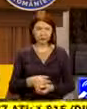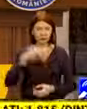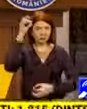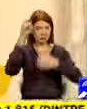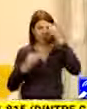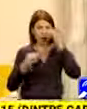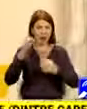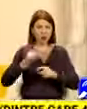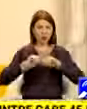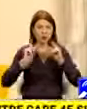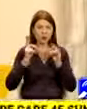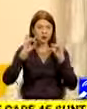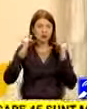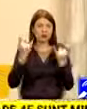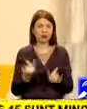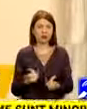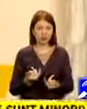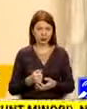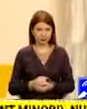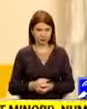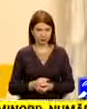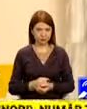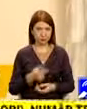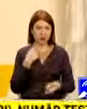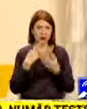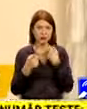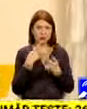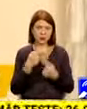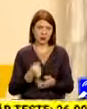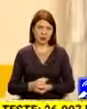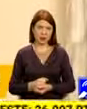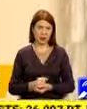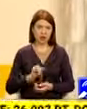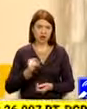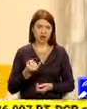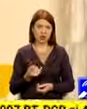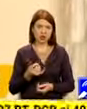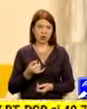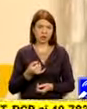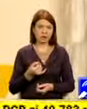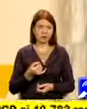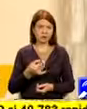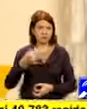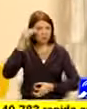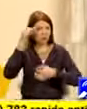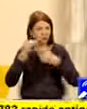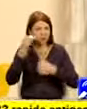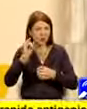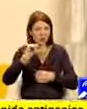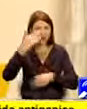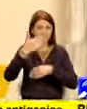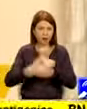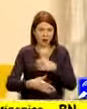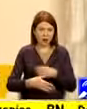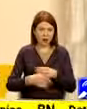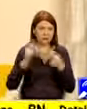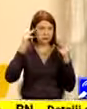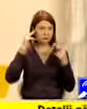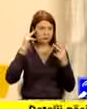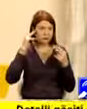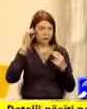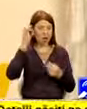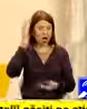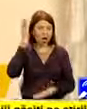Analizând întreaga situație, discuțiile și trăgând concluziile care se impun,